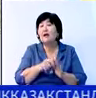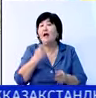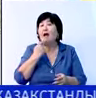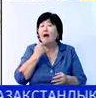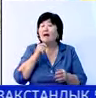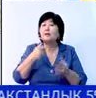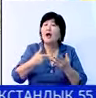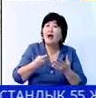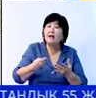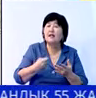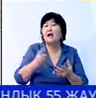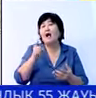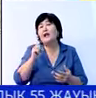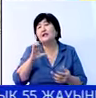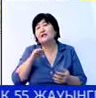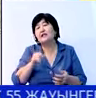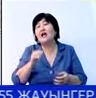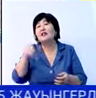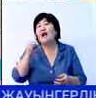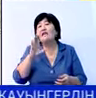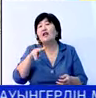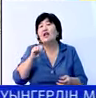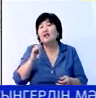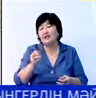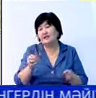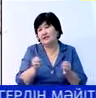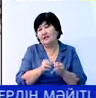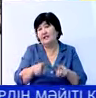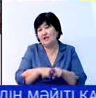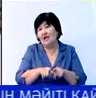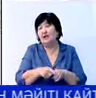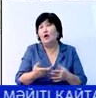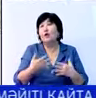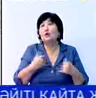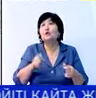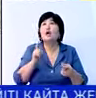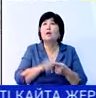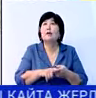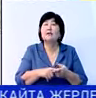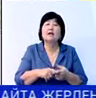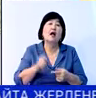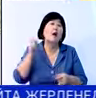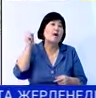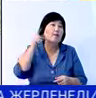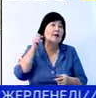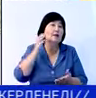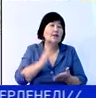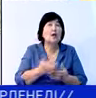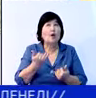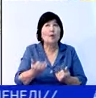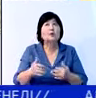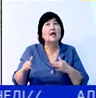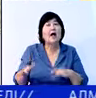жаңағы анализдерімізді, холестерин, давление деген сияқты жаңағы денсаулығымызға байланысты заттарды біліп жатырмыз. Осындай